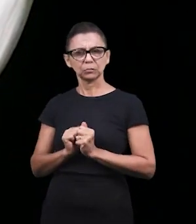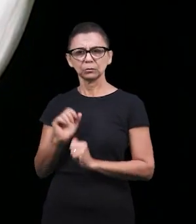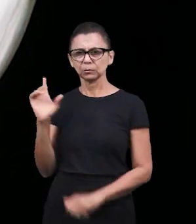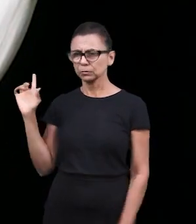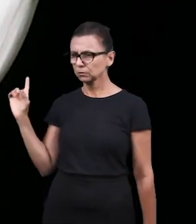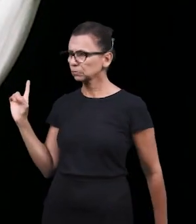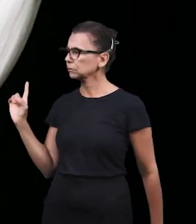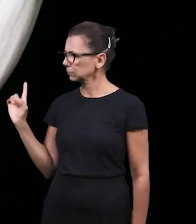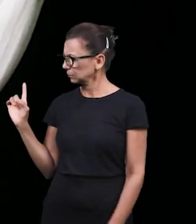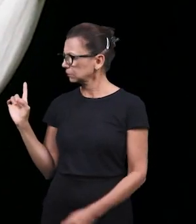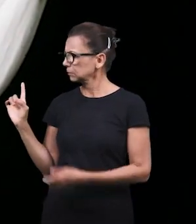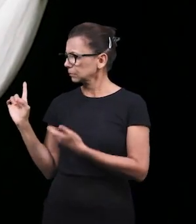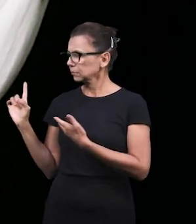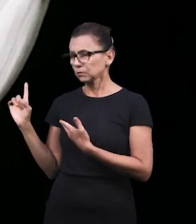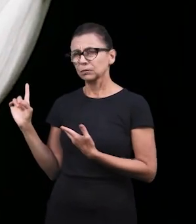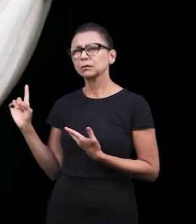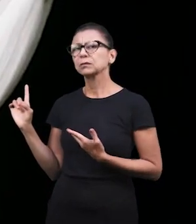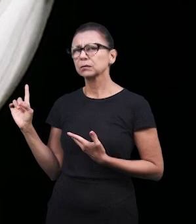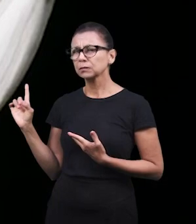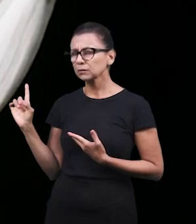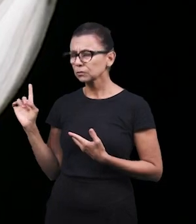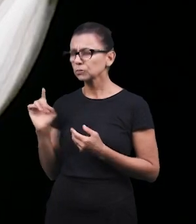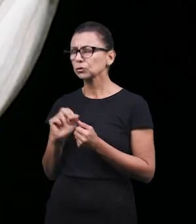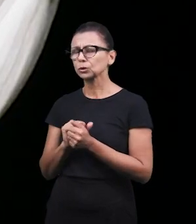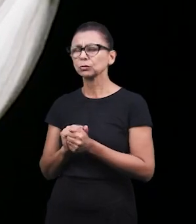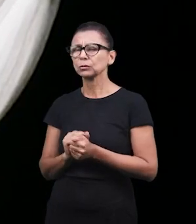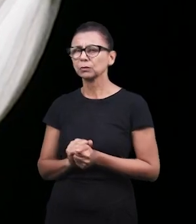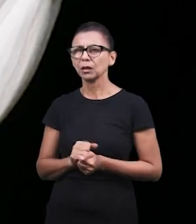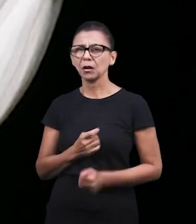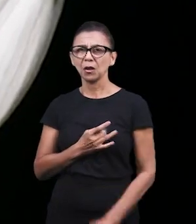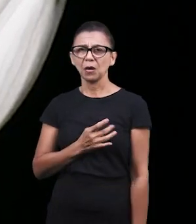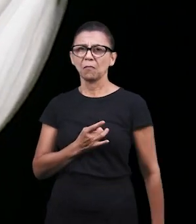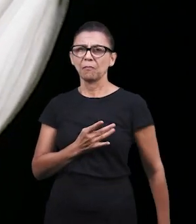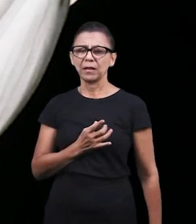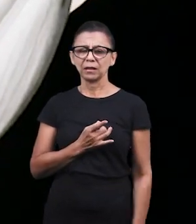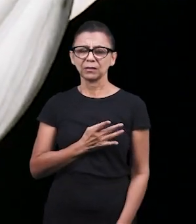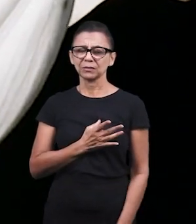Мой Бог со мною, не убоюсь зла,